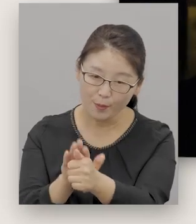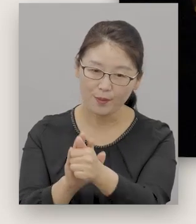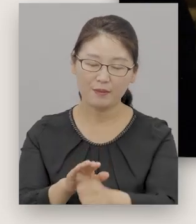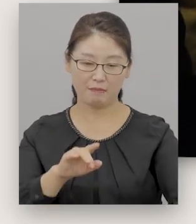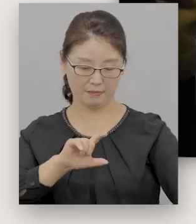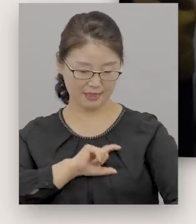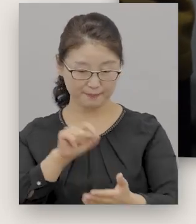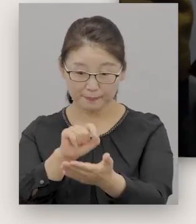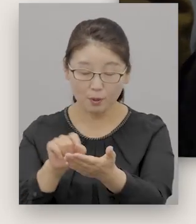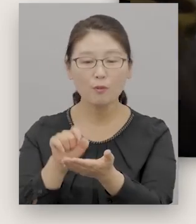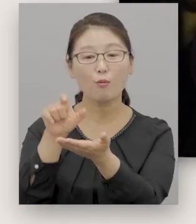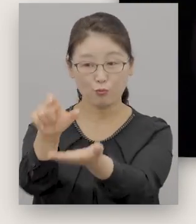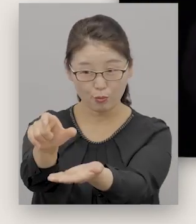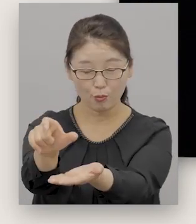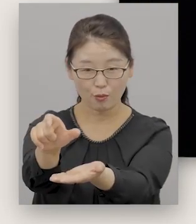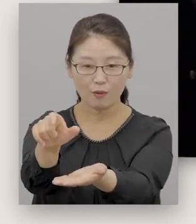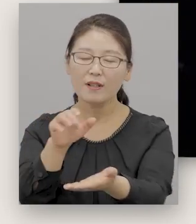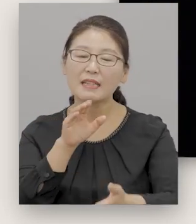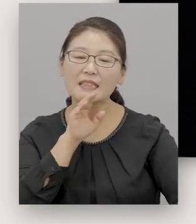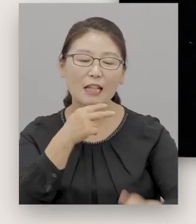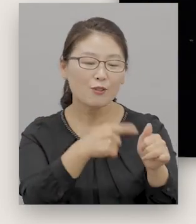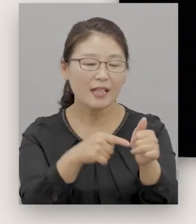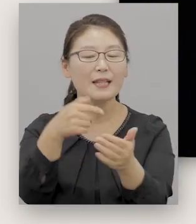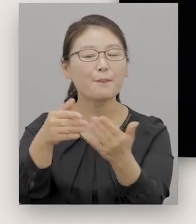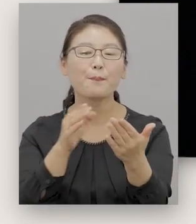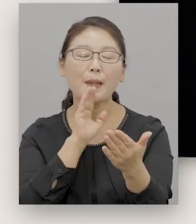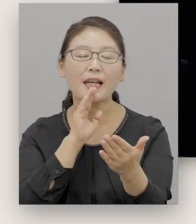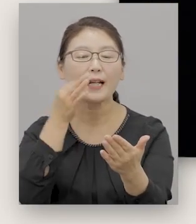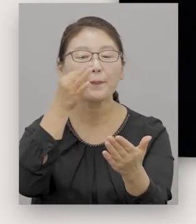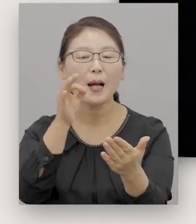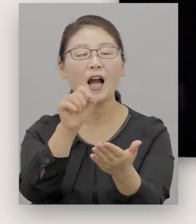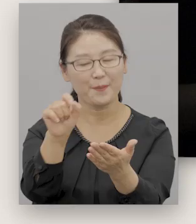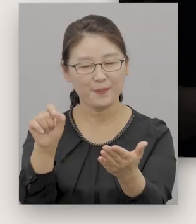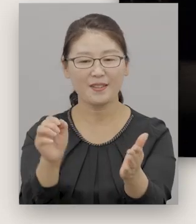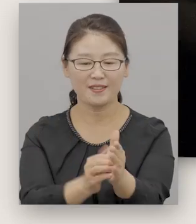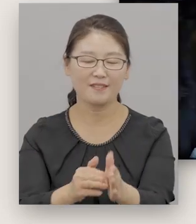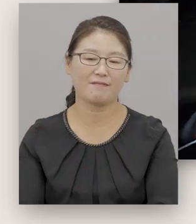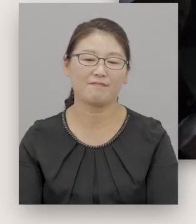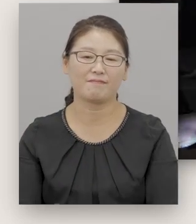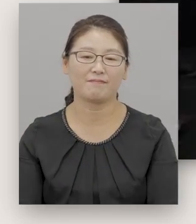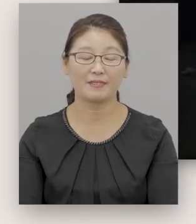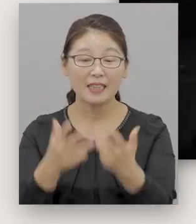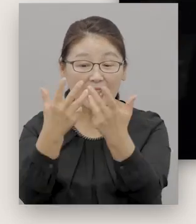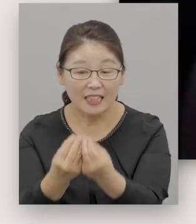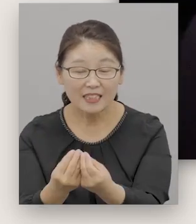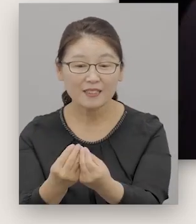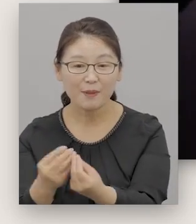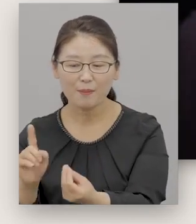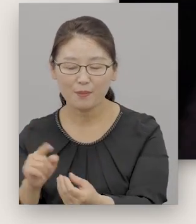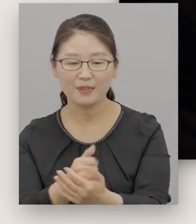그리고 조언을 주고 또 직접 서명을 해서 이게 진품이다라는 표시까지 했다고 합니다. 예를